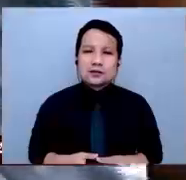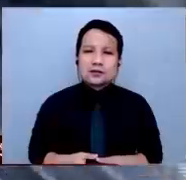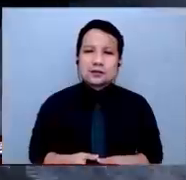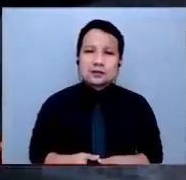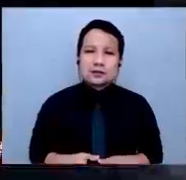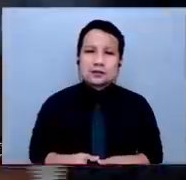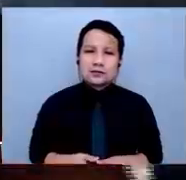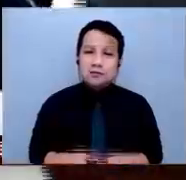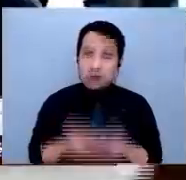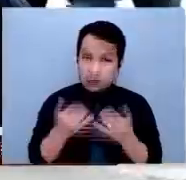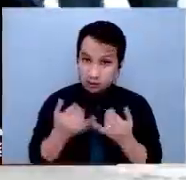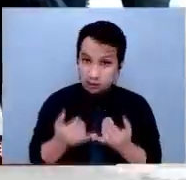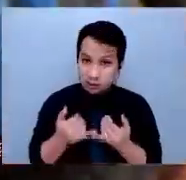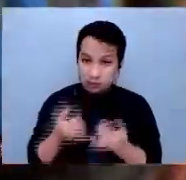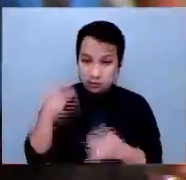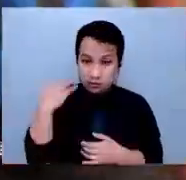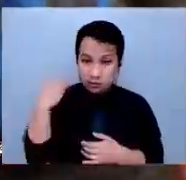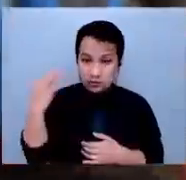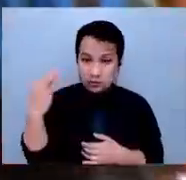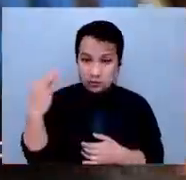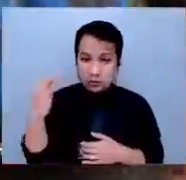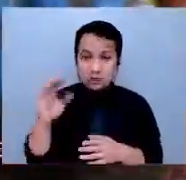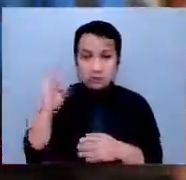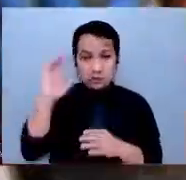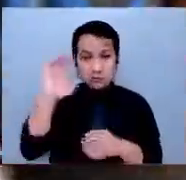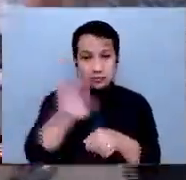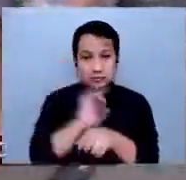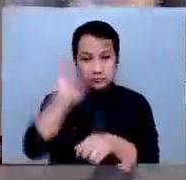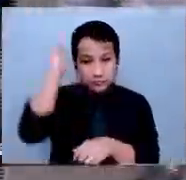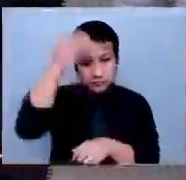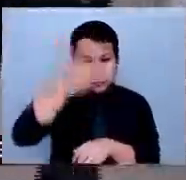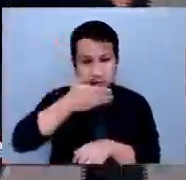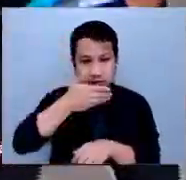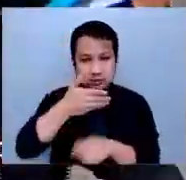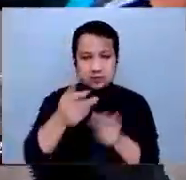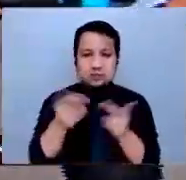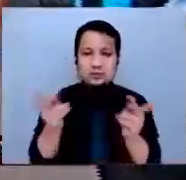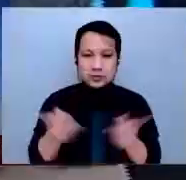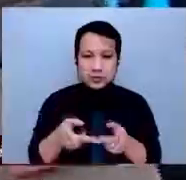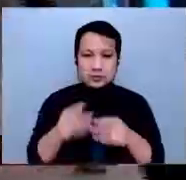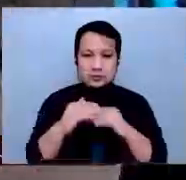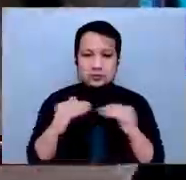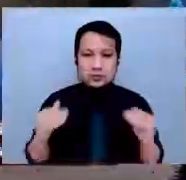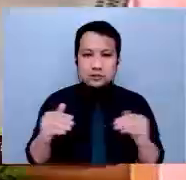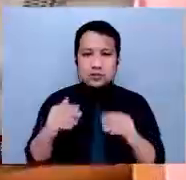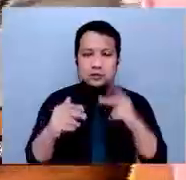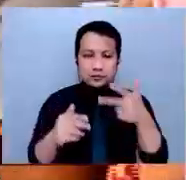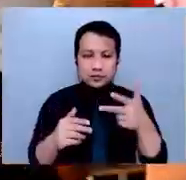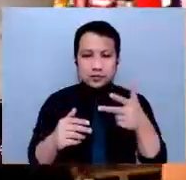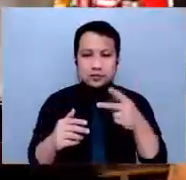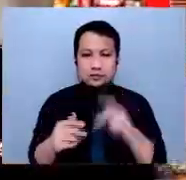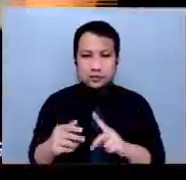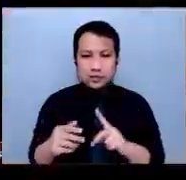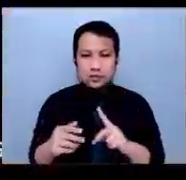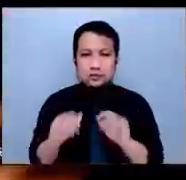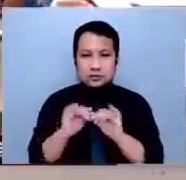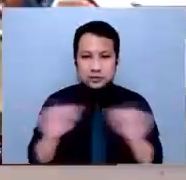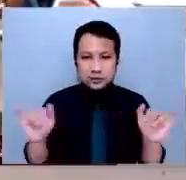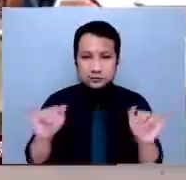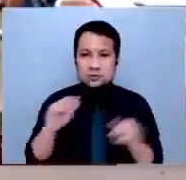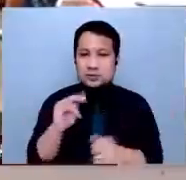Sa ngayon, voluntaryo na lang ang pagsusuot ng face shield sa mga lugar na nasa alert level 3 hanggang 1 tulad sa Metro Manila.